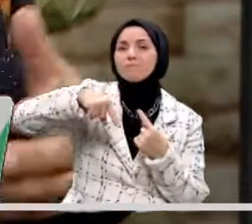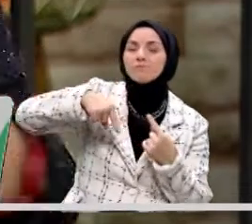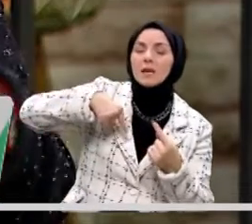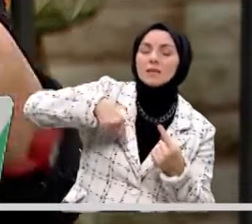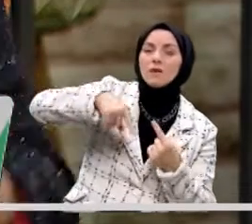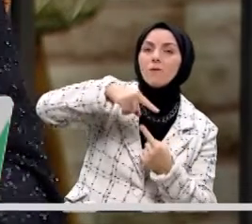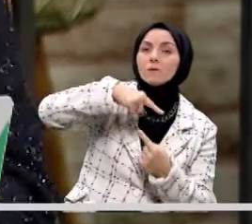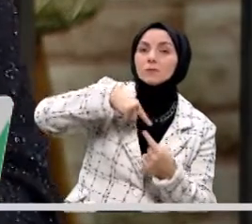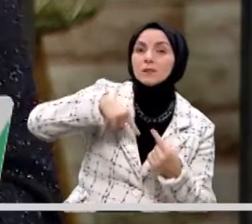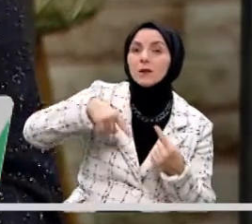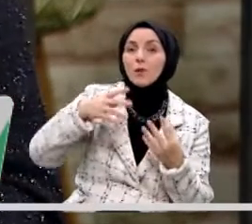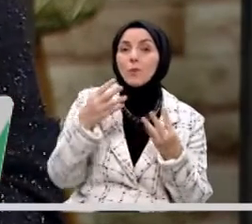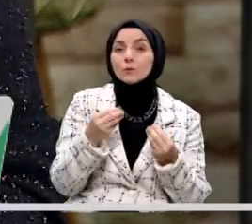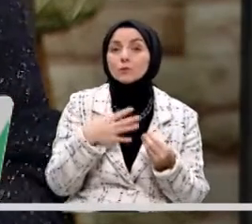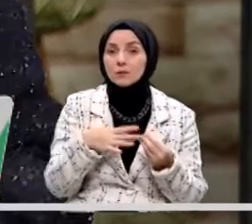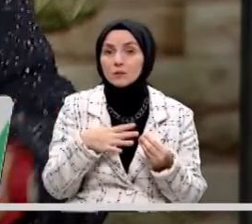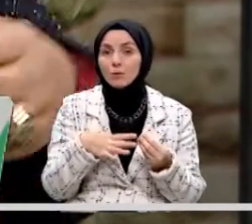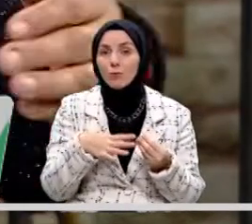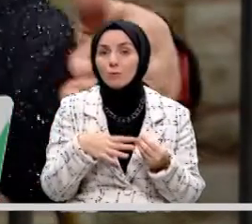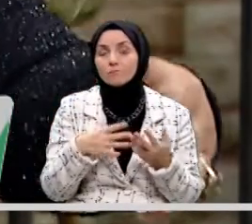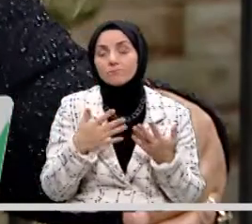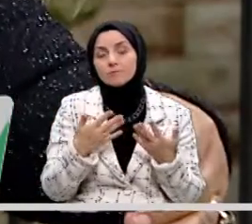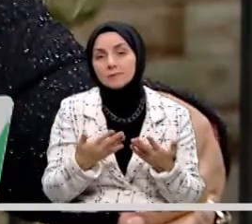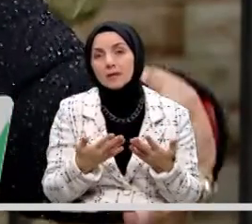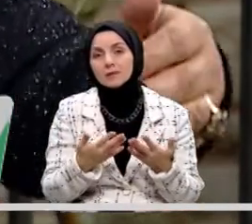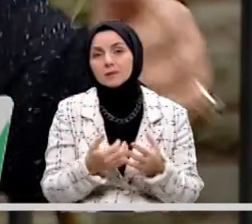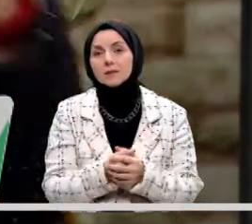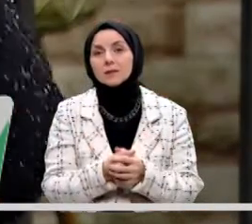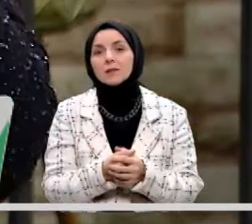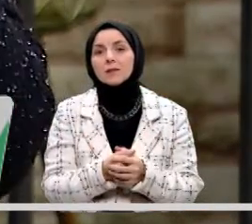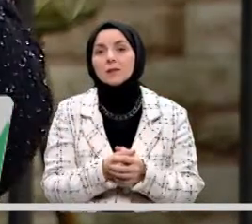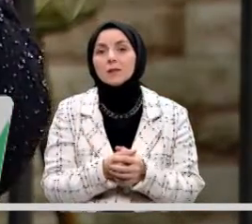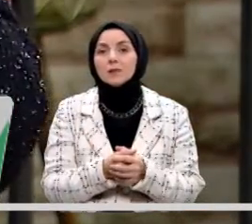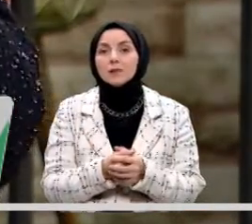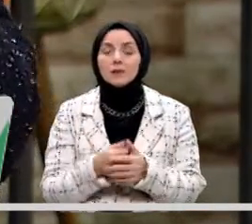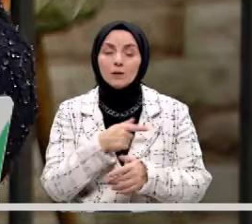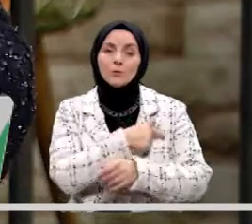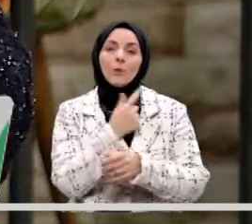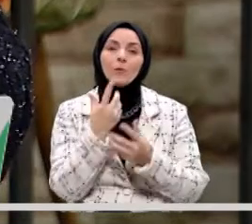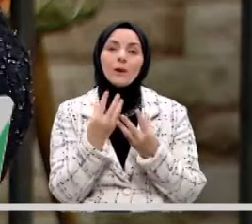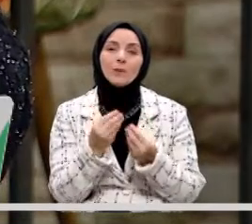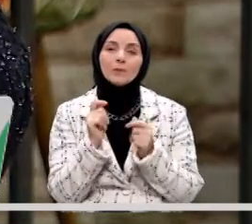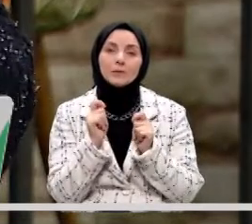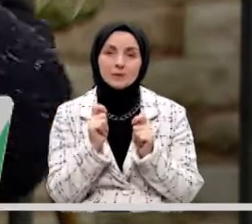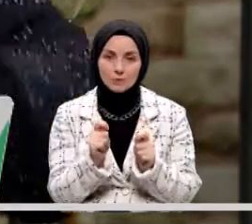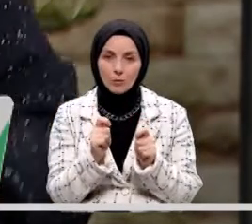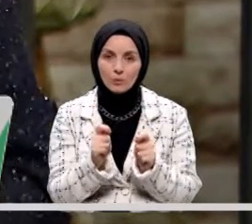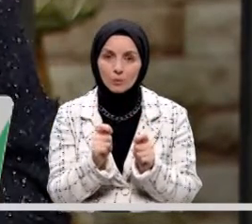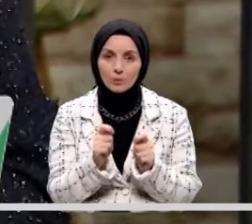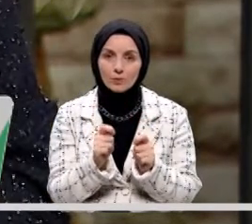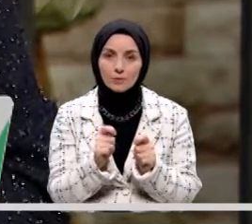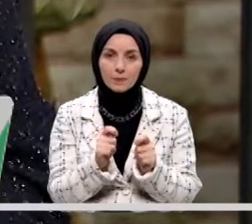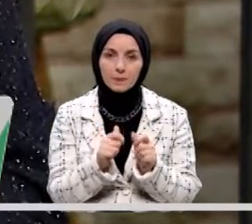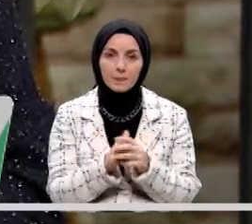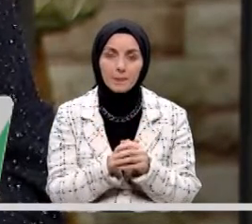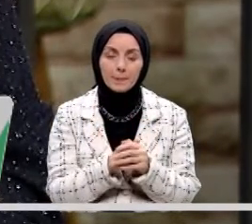prenseslerimiz krallarımızı yetiştiriyoruz ya sonra siz onu normal bir çocuk olarak okula gönderiyorsunuz bu sefer çocuk da orada yeni